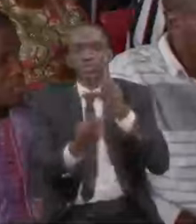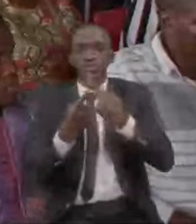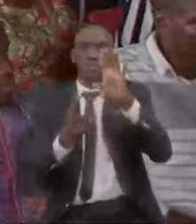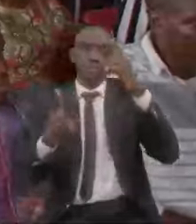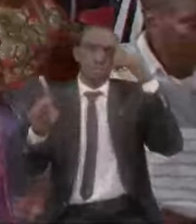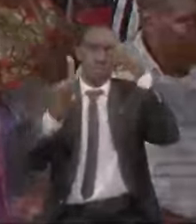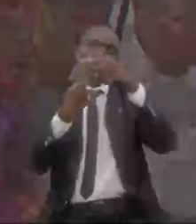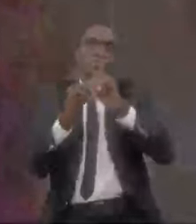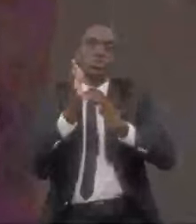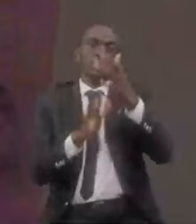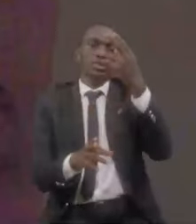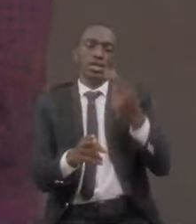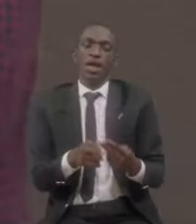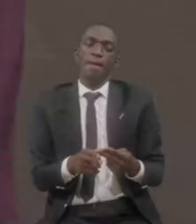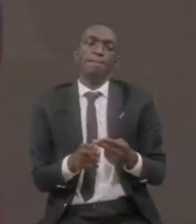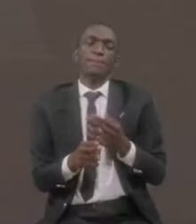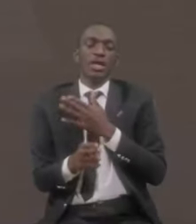Ensuite, nous avons le T.